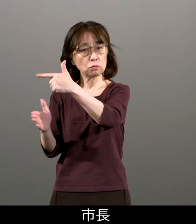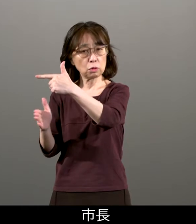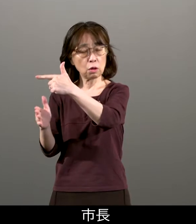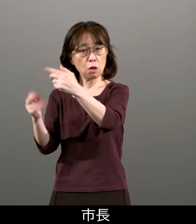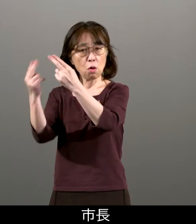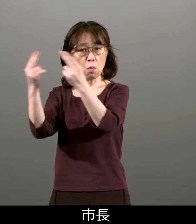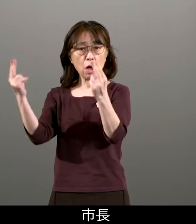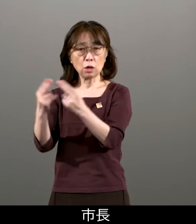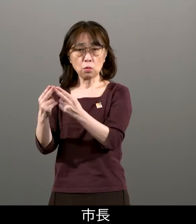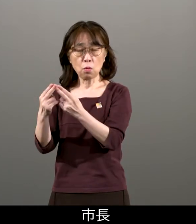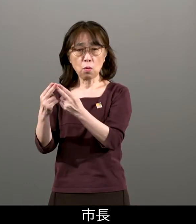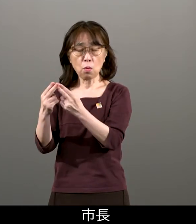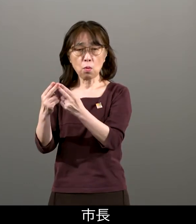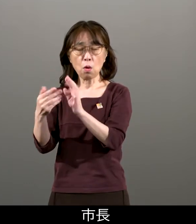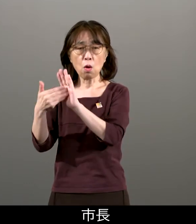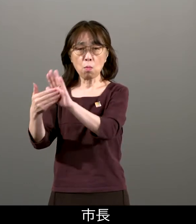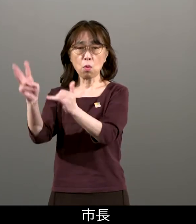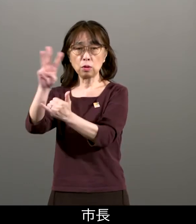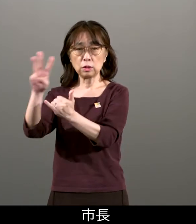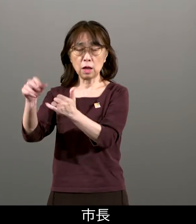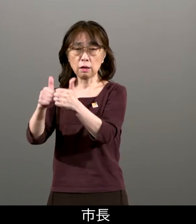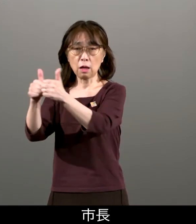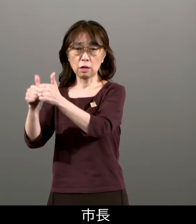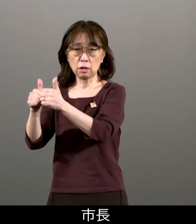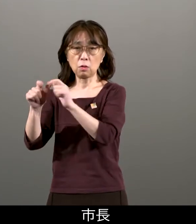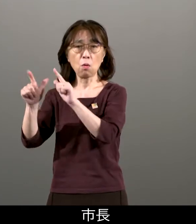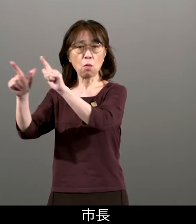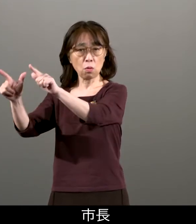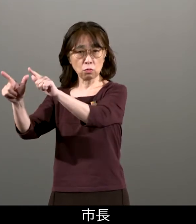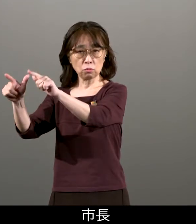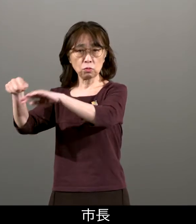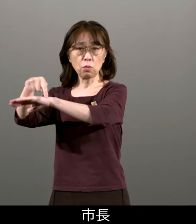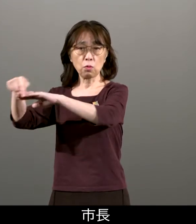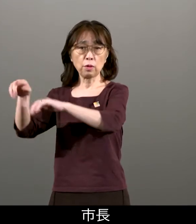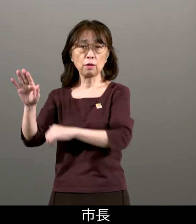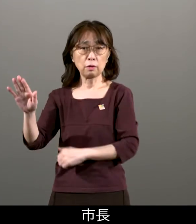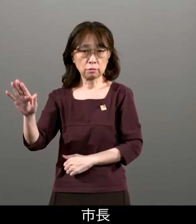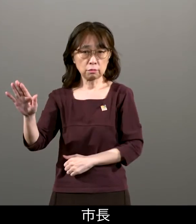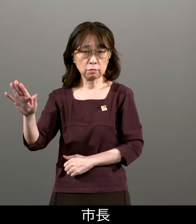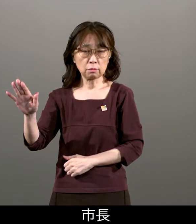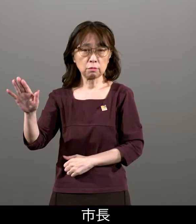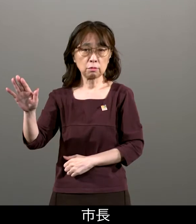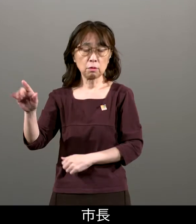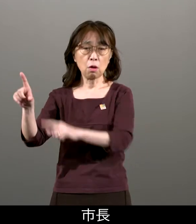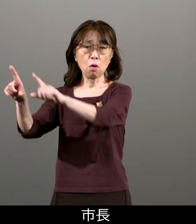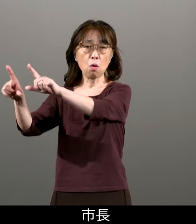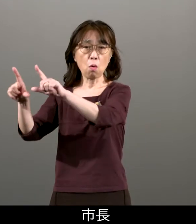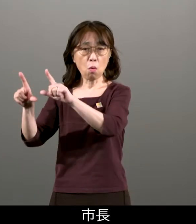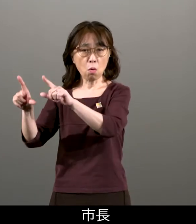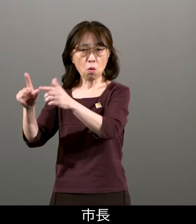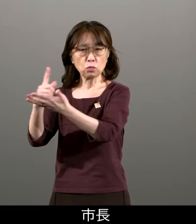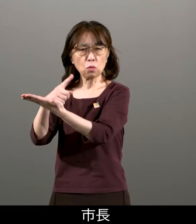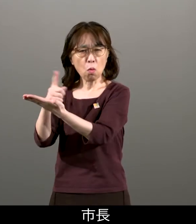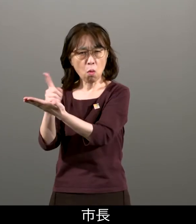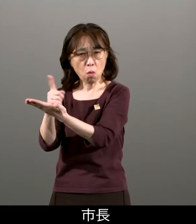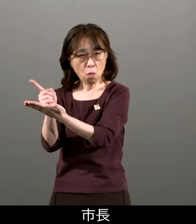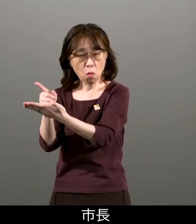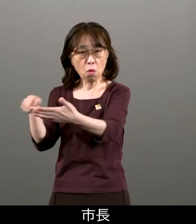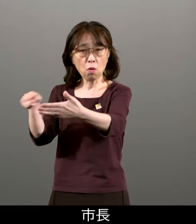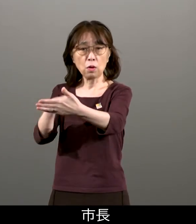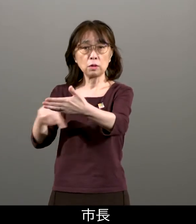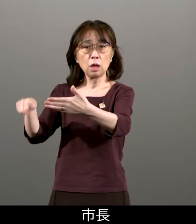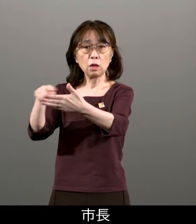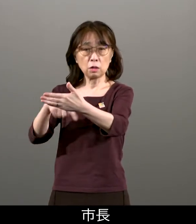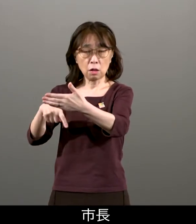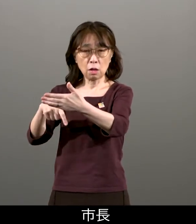災会議へ報告をする予定というふうになっております。その報告の方向性と整合